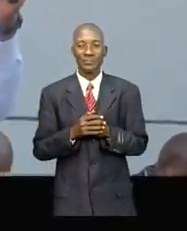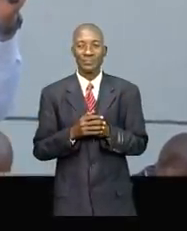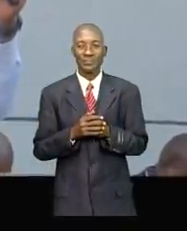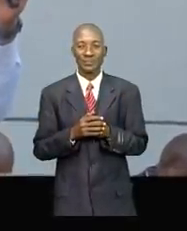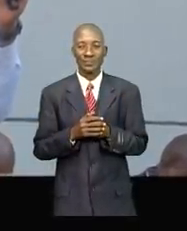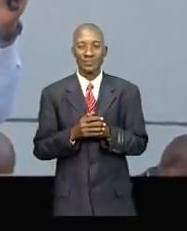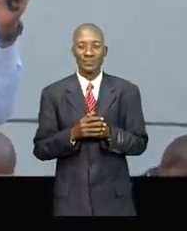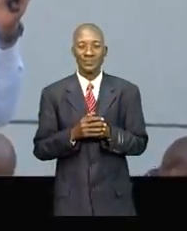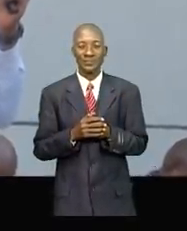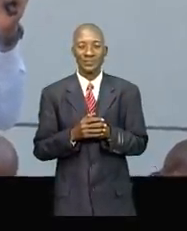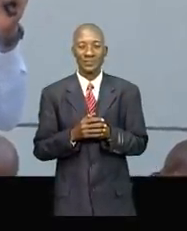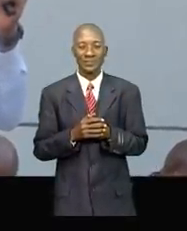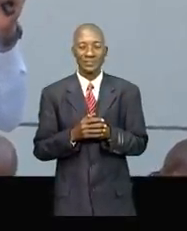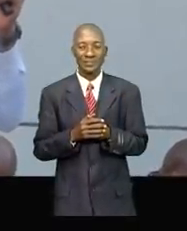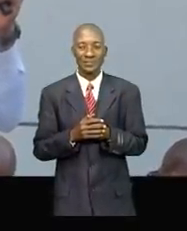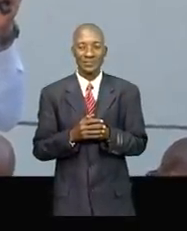les éléments